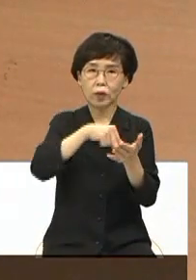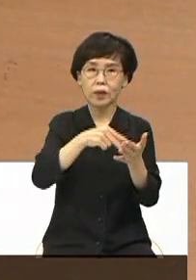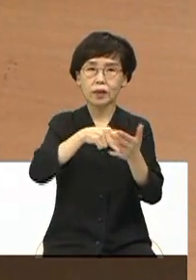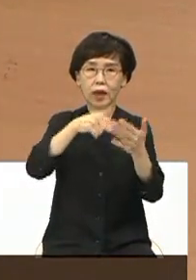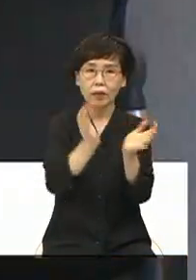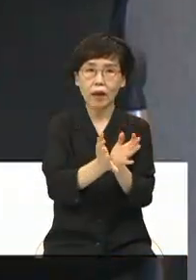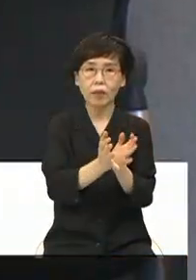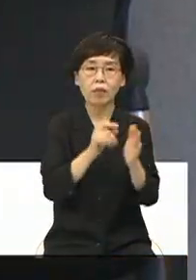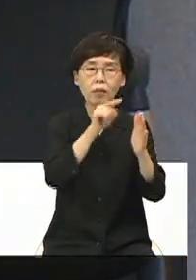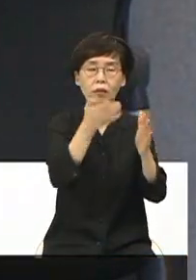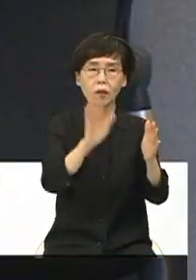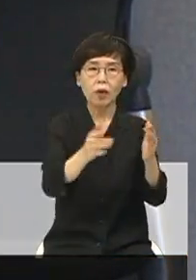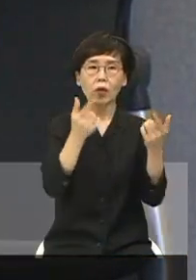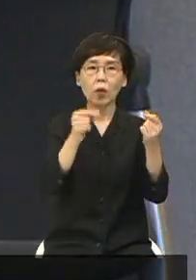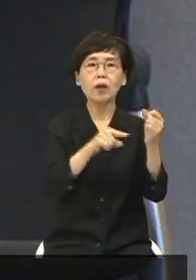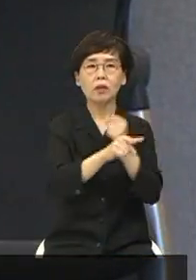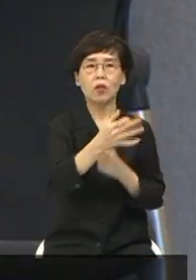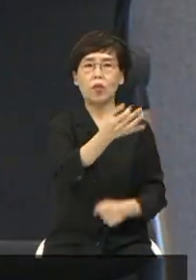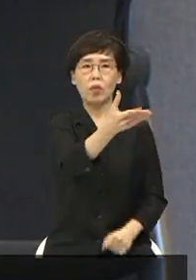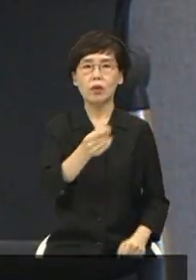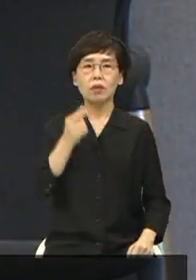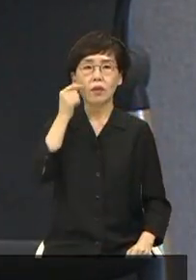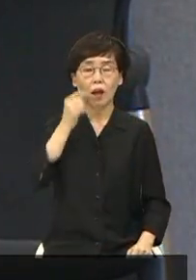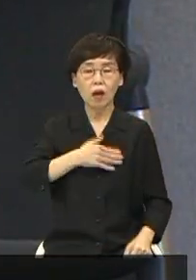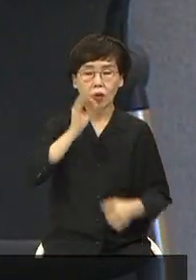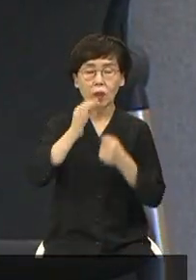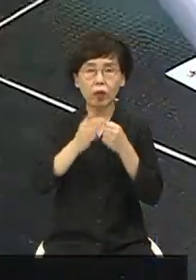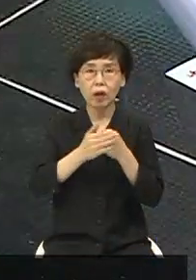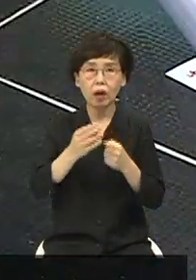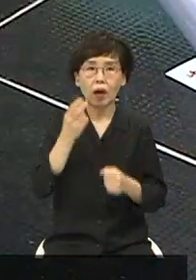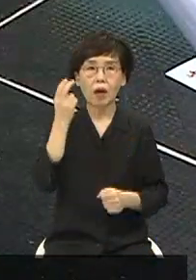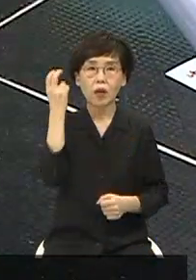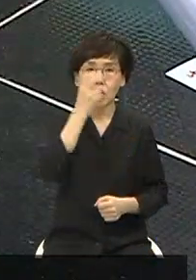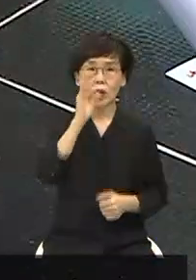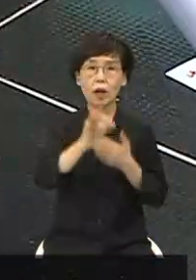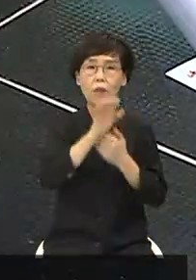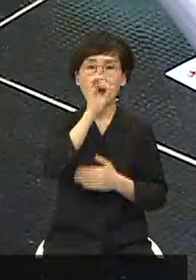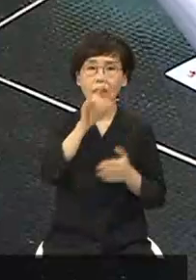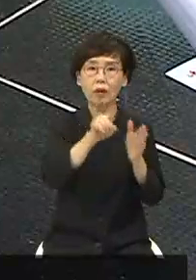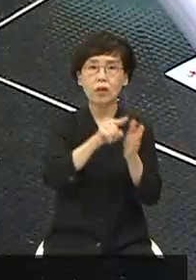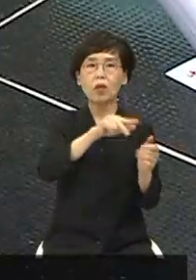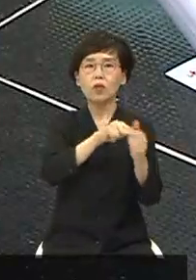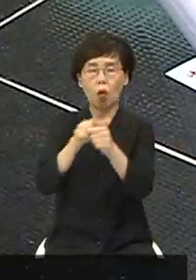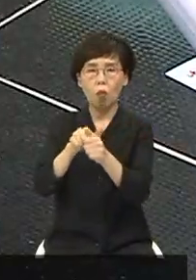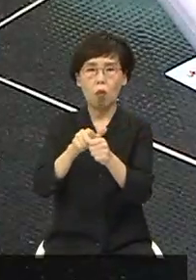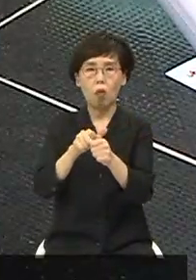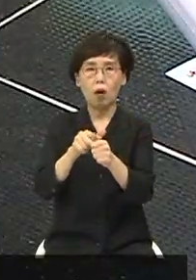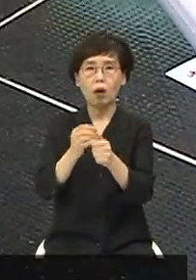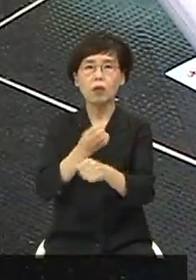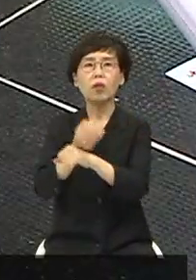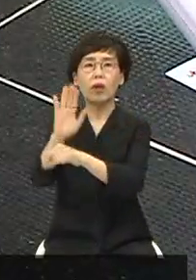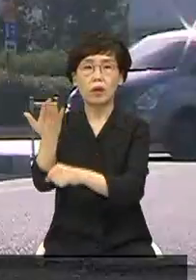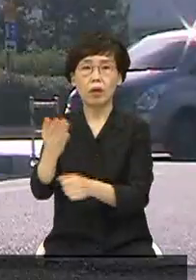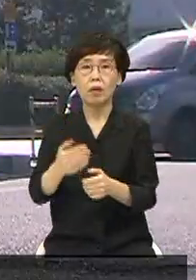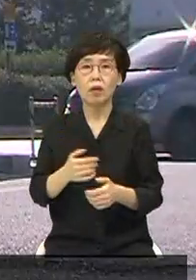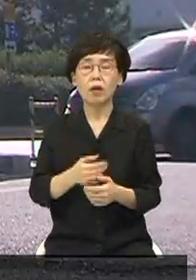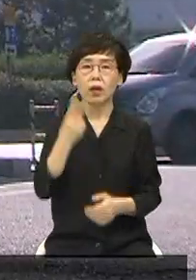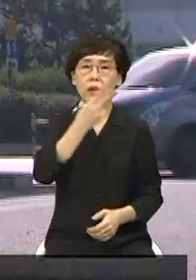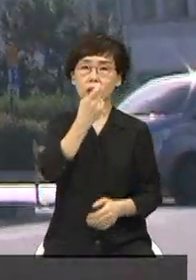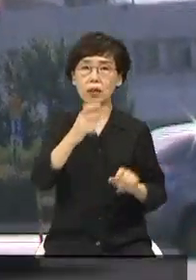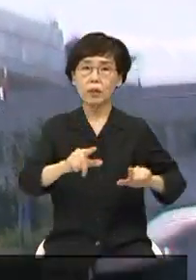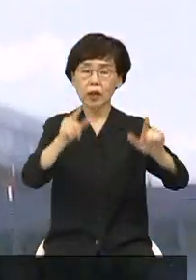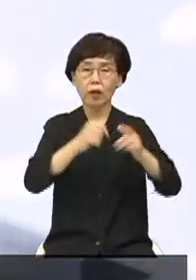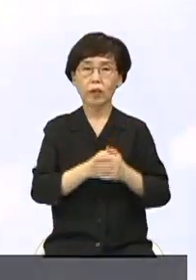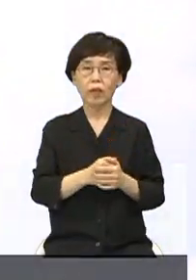이유로 대출을 받지 못했습니다. 알고 보니 조회되면 안 되는 신용정보가 유출된 것. 정 씨는 지난